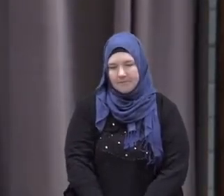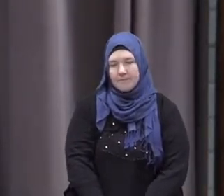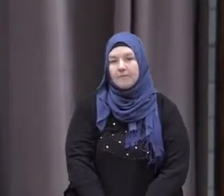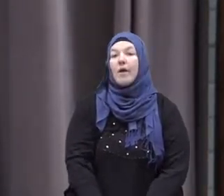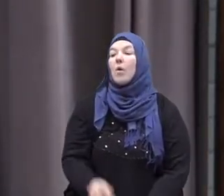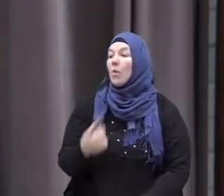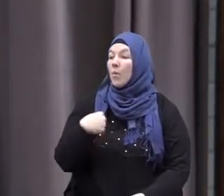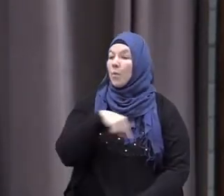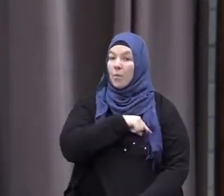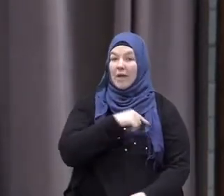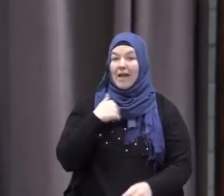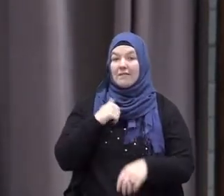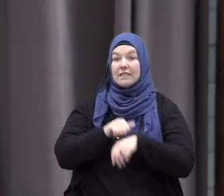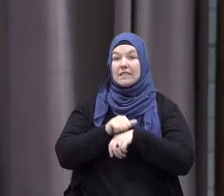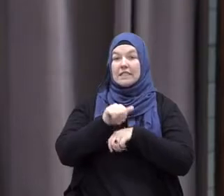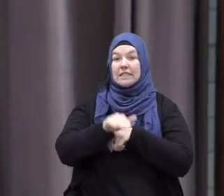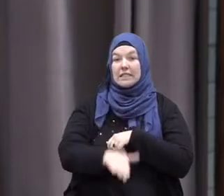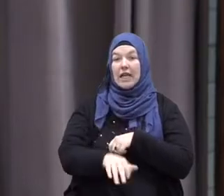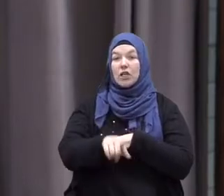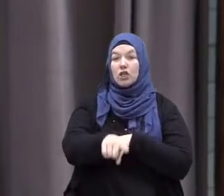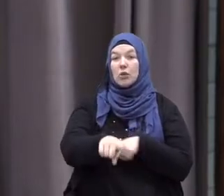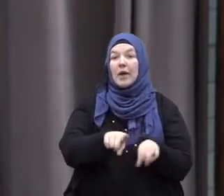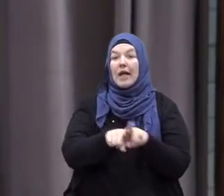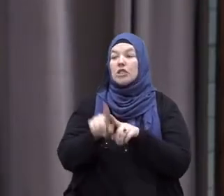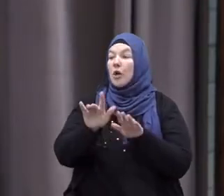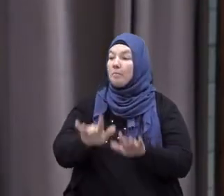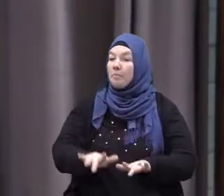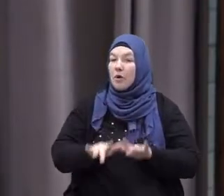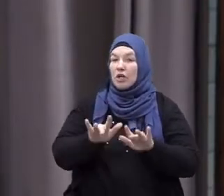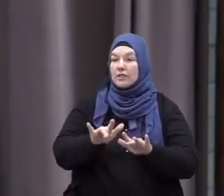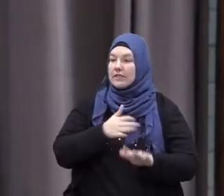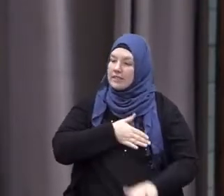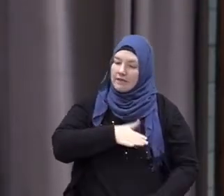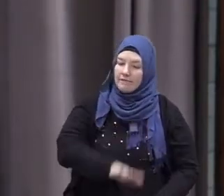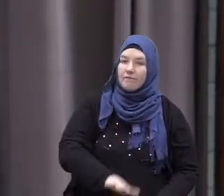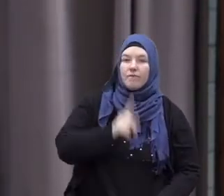لِلْعَالَمِينَ. We have sent you but as a mercy to the world.